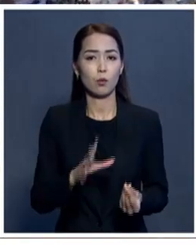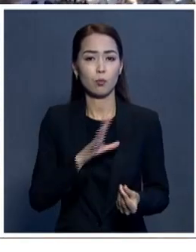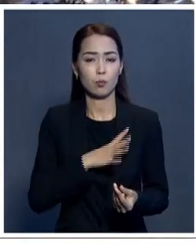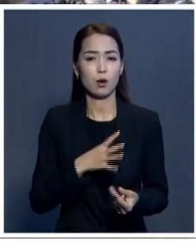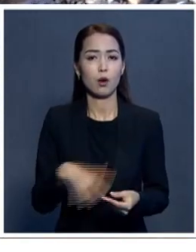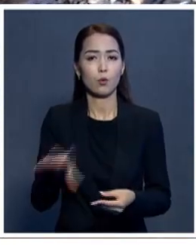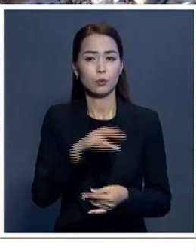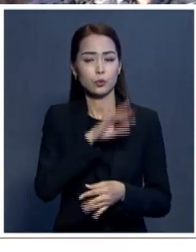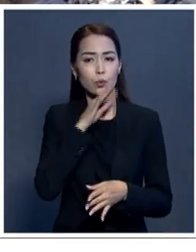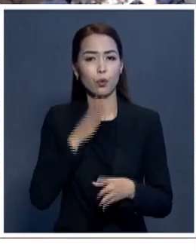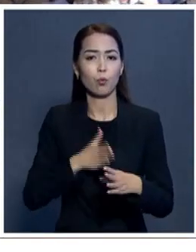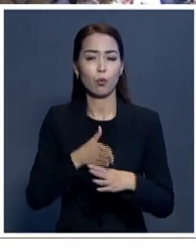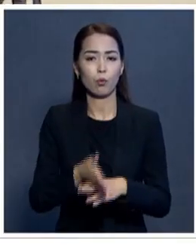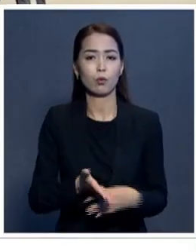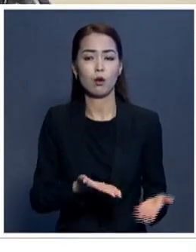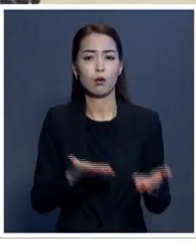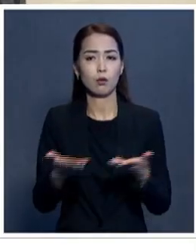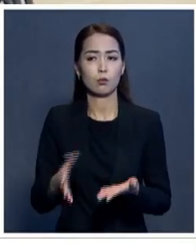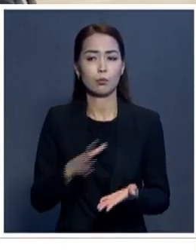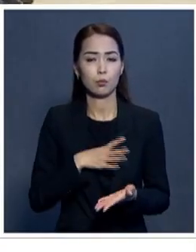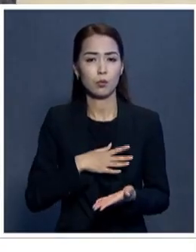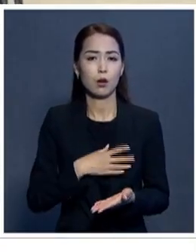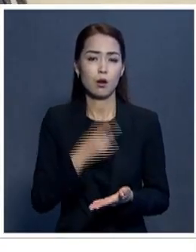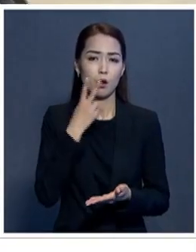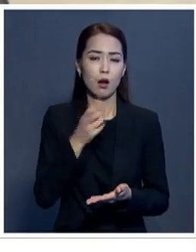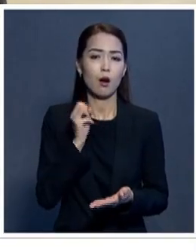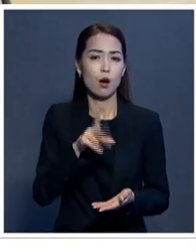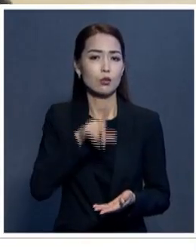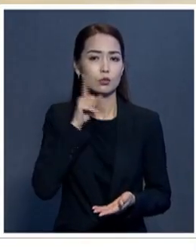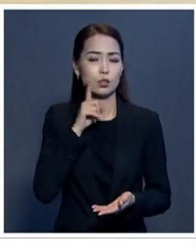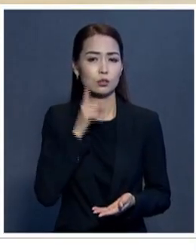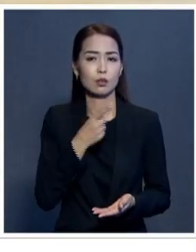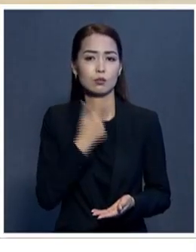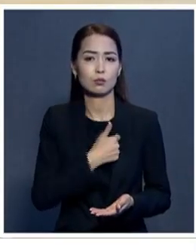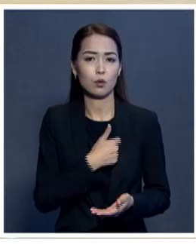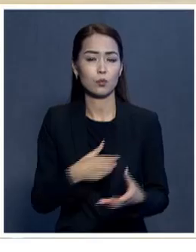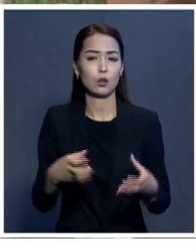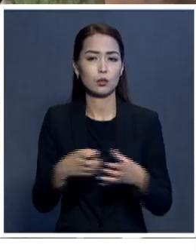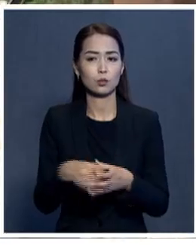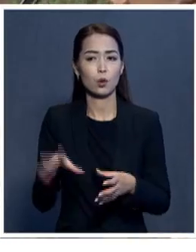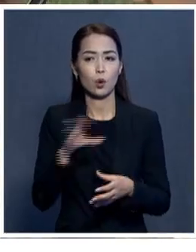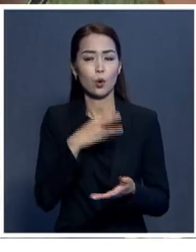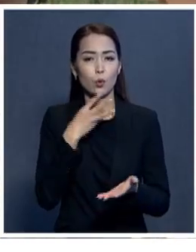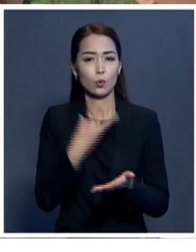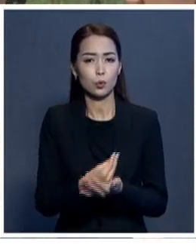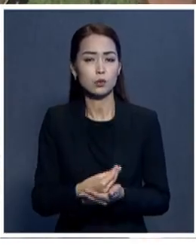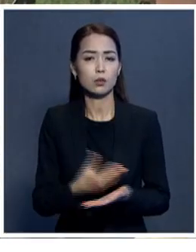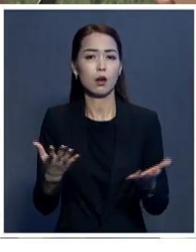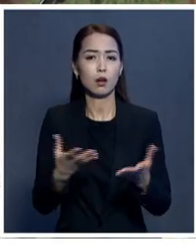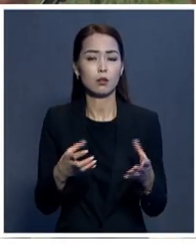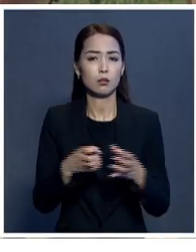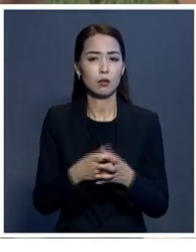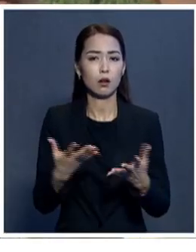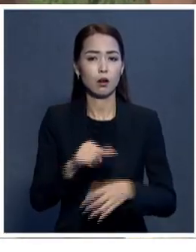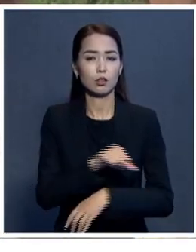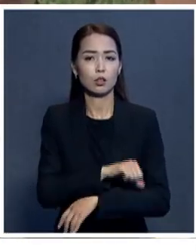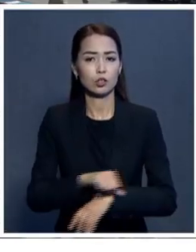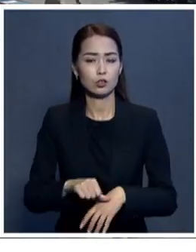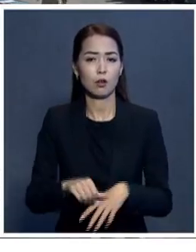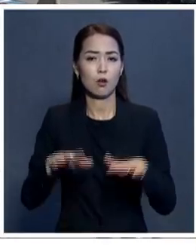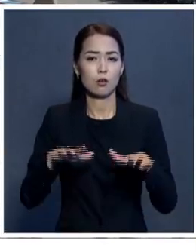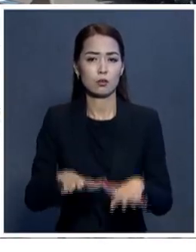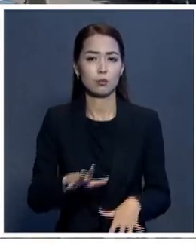түпкір-түпкірінен қонақ көп келді. Салтанатты шара жас сарбаздардың және әскери бөлімдегі жеке құрамның саптық алаңдағы жиынымен